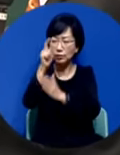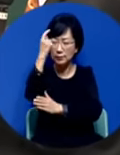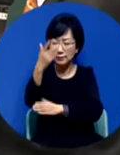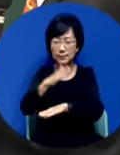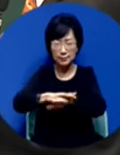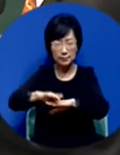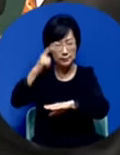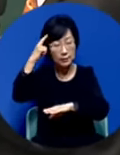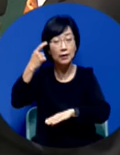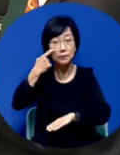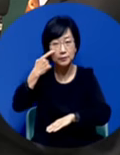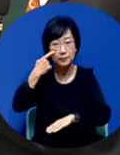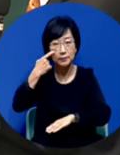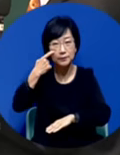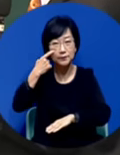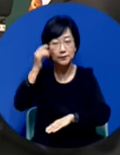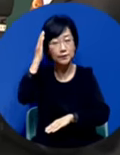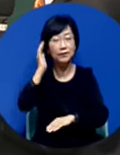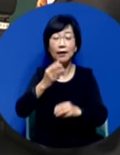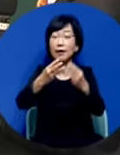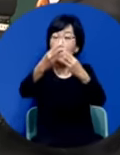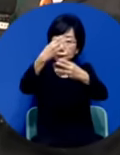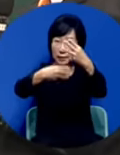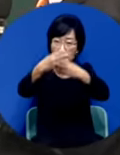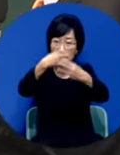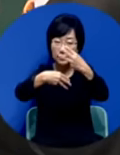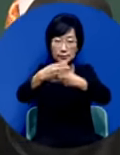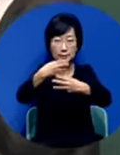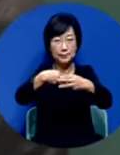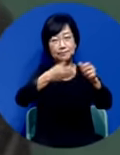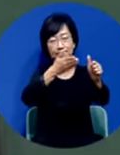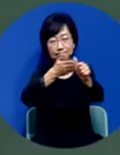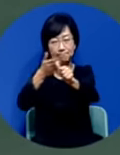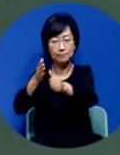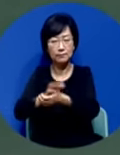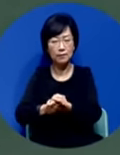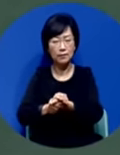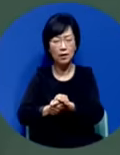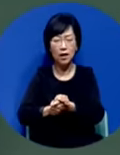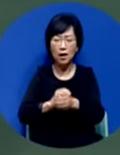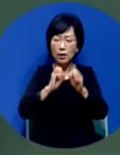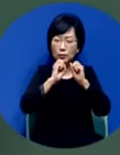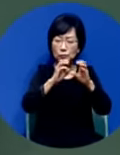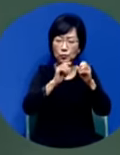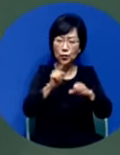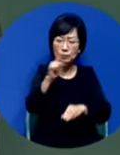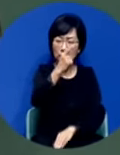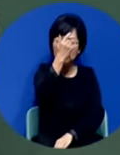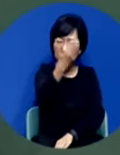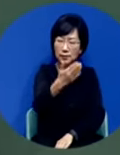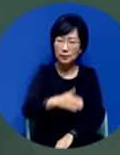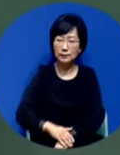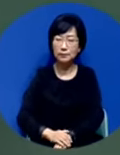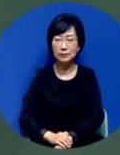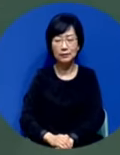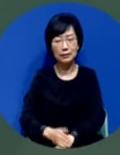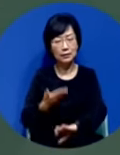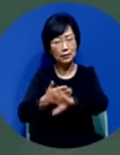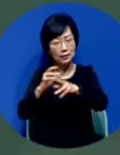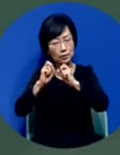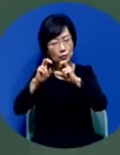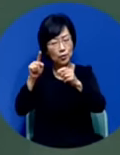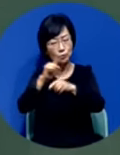我们总是有矛盾，做什么都不能成事的人，你要正确的理解什么是传道和宣教。 우리 렘넌트들은 전도 성경과 뭔가 질문해 보라 말 다음 나오는 날 여러분 학업은 사실상 정리되는 겁니다.